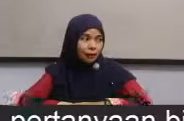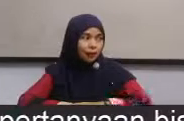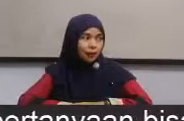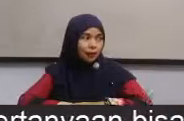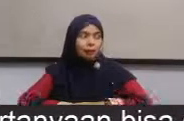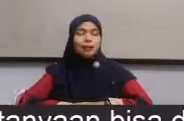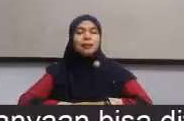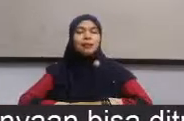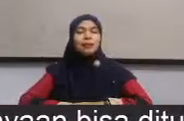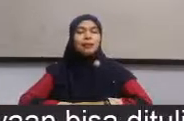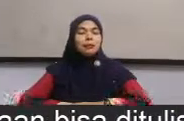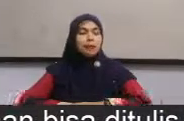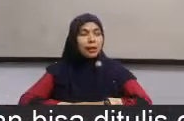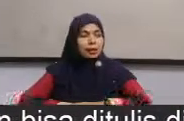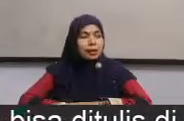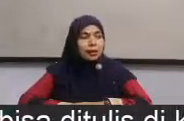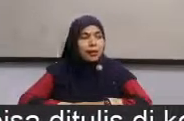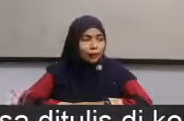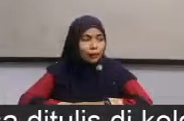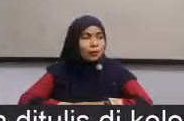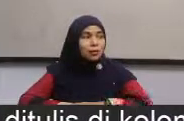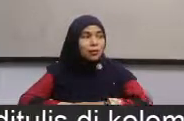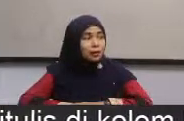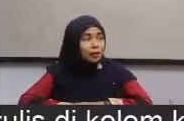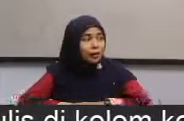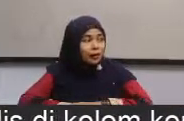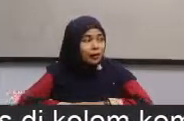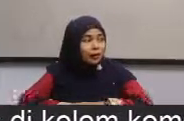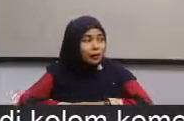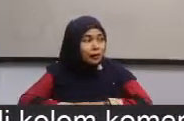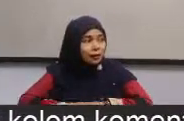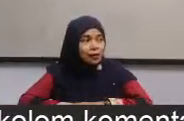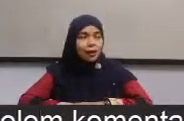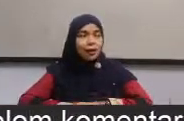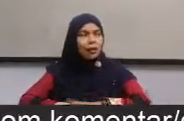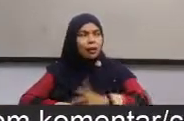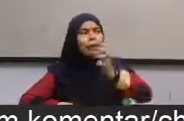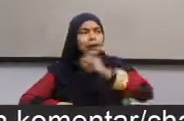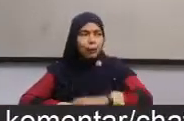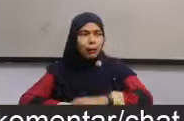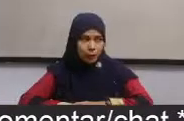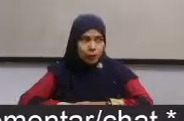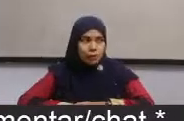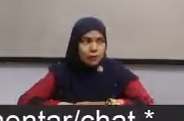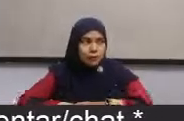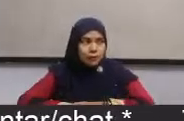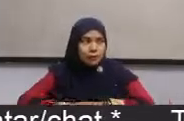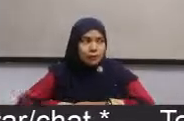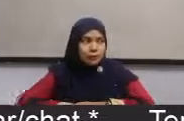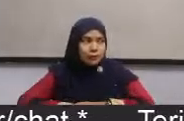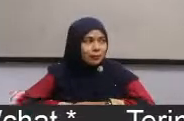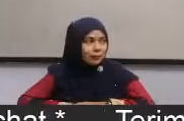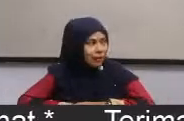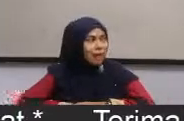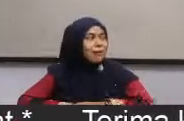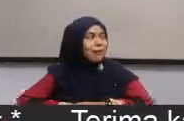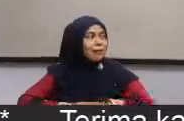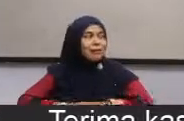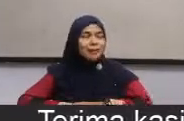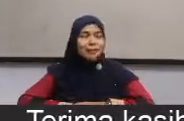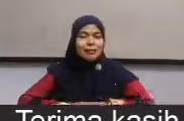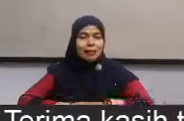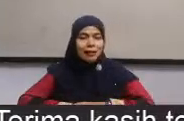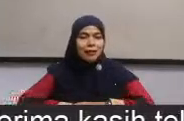ya bersaingnya harus secara teh sehat ada nggak yang marah-marah ke